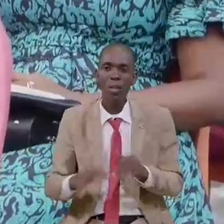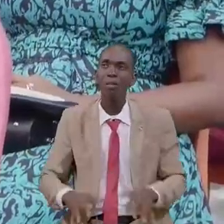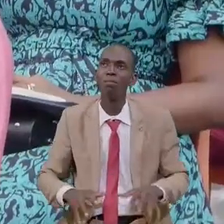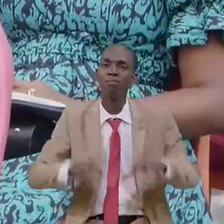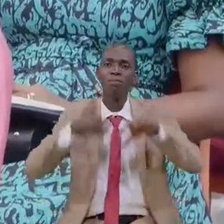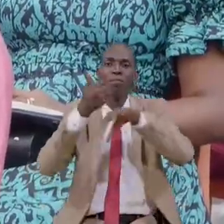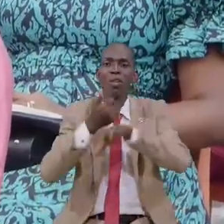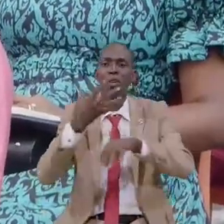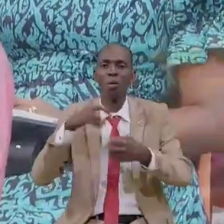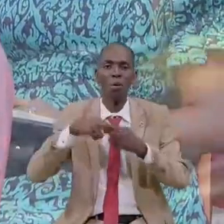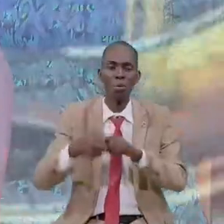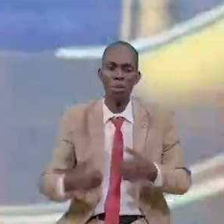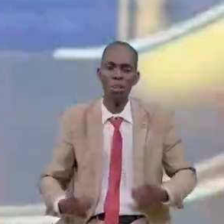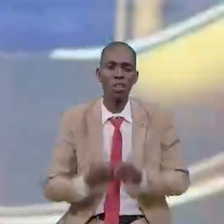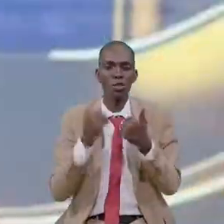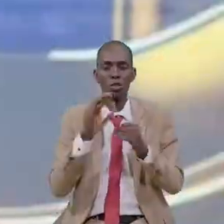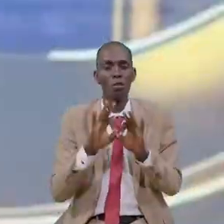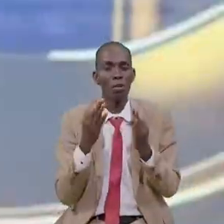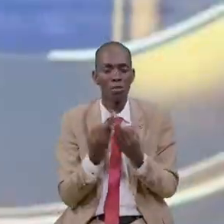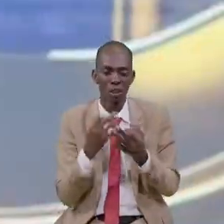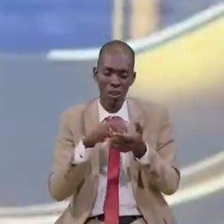va partir. Toute montagne